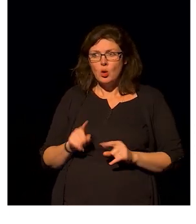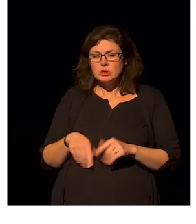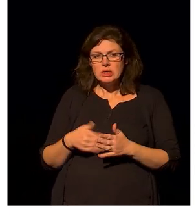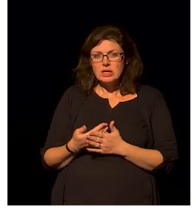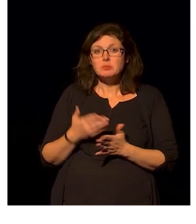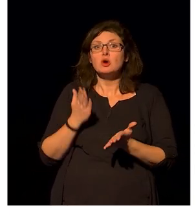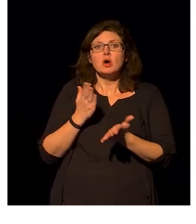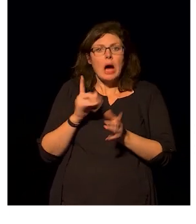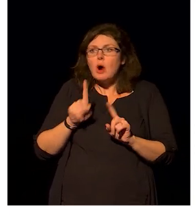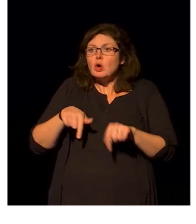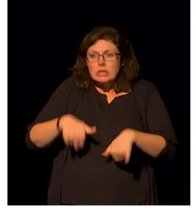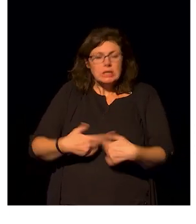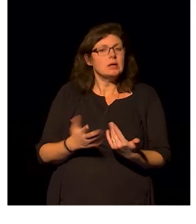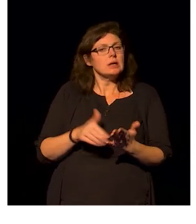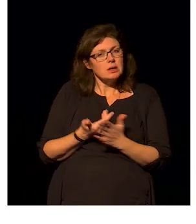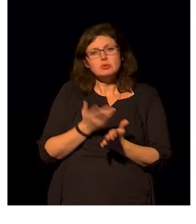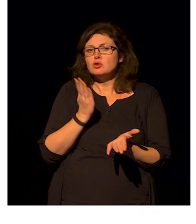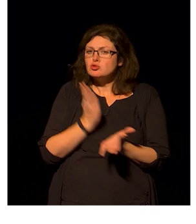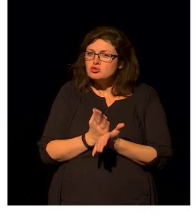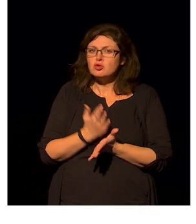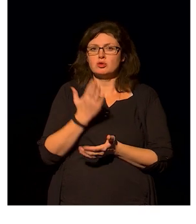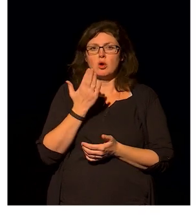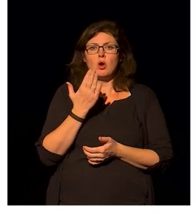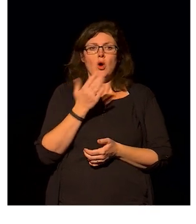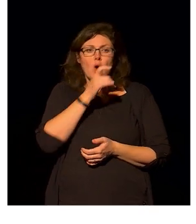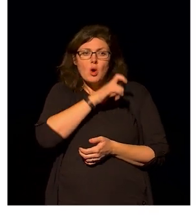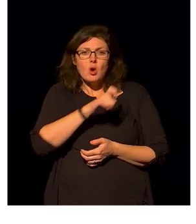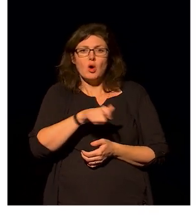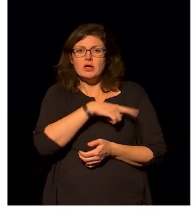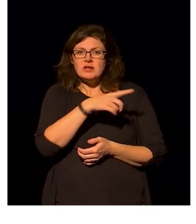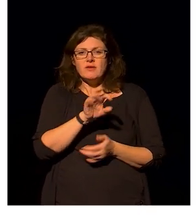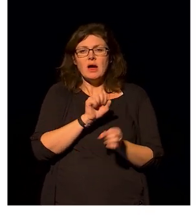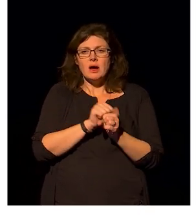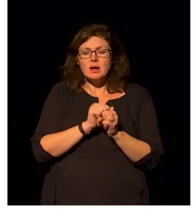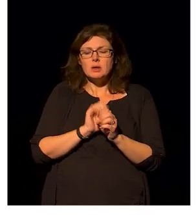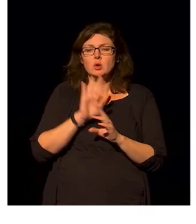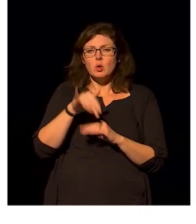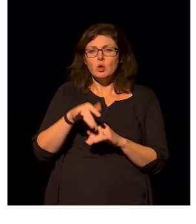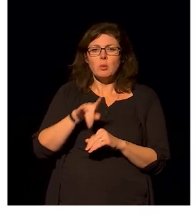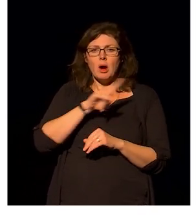imstande sind, über den eigenen Schatten zu denken und zu fühlen.